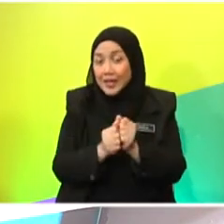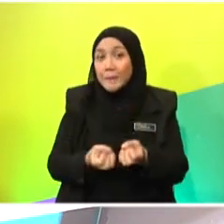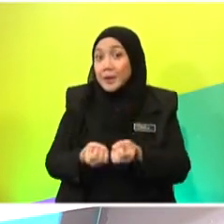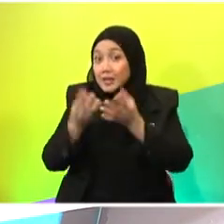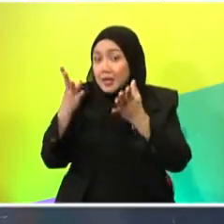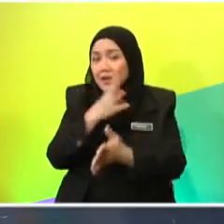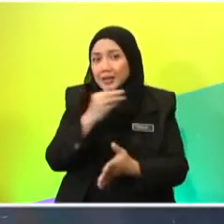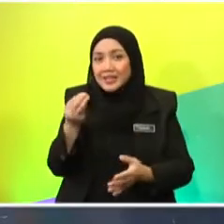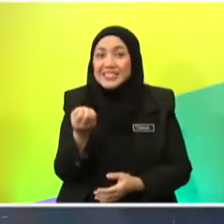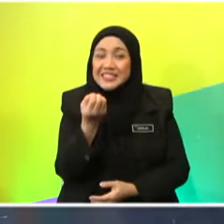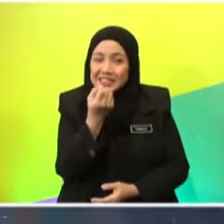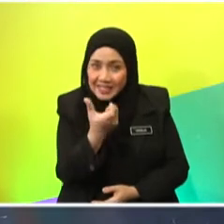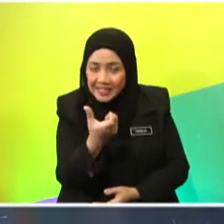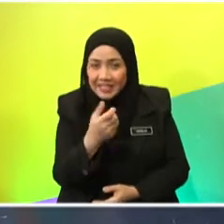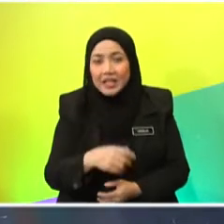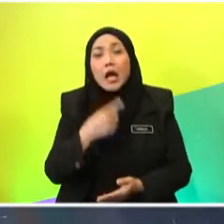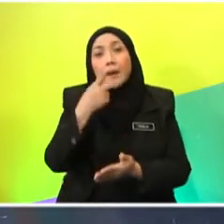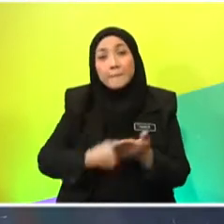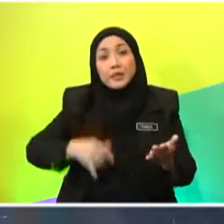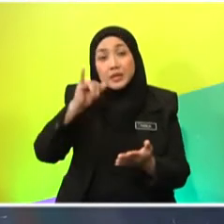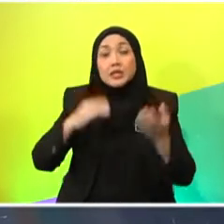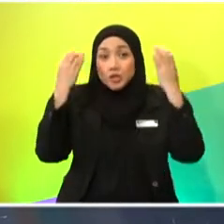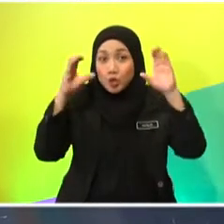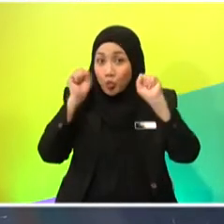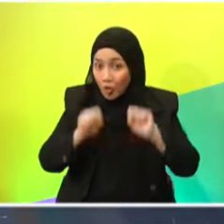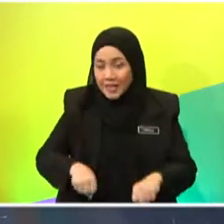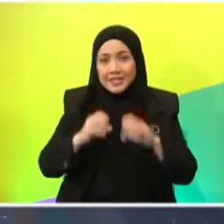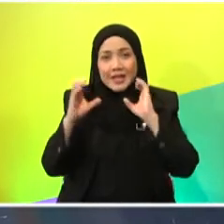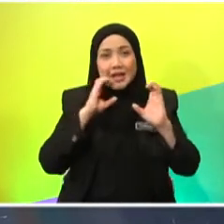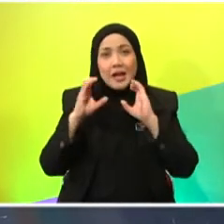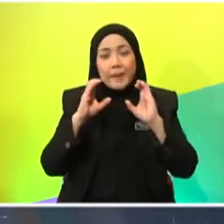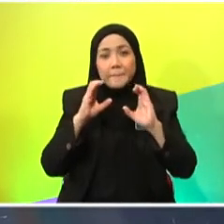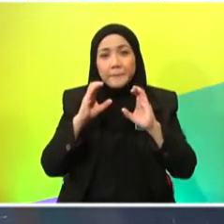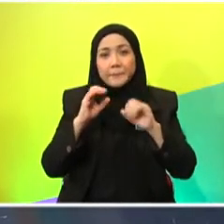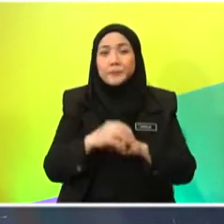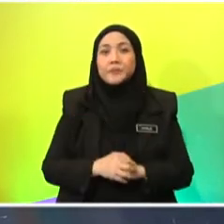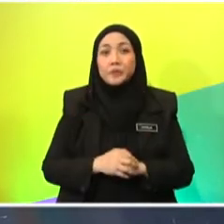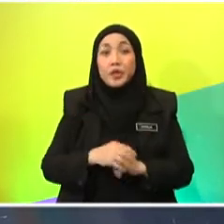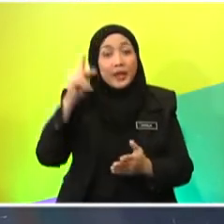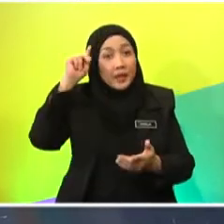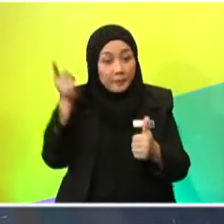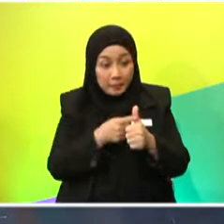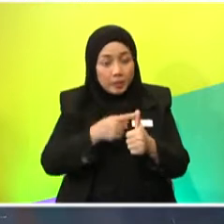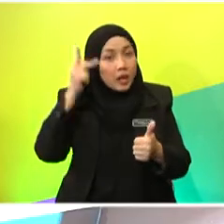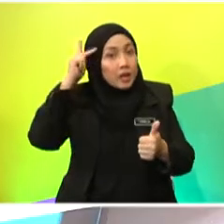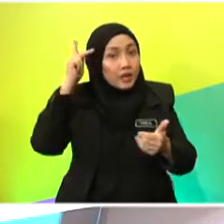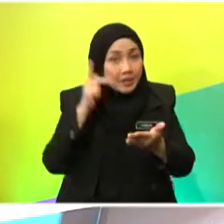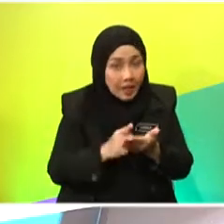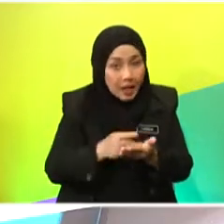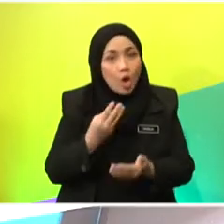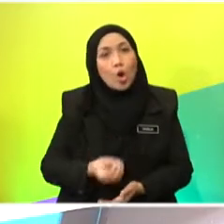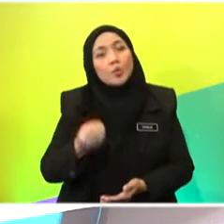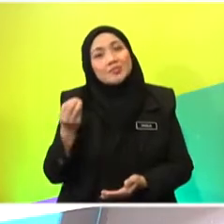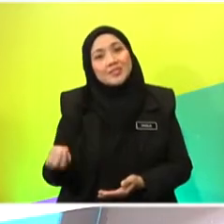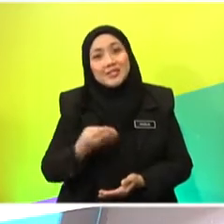Oke dan apa yang cukup beli cakap daripada yang pertama tadi kita buat mengenal objek buah-buahan